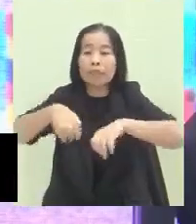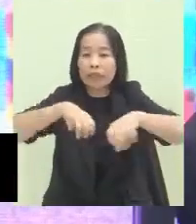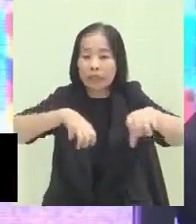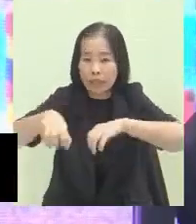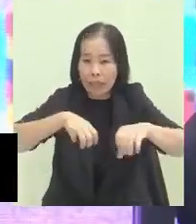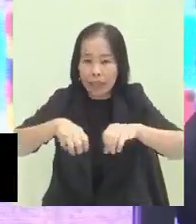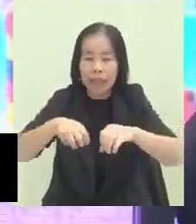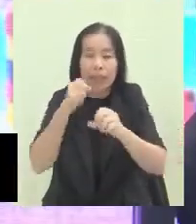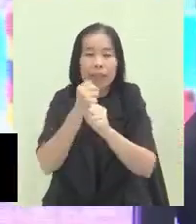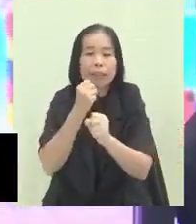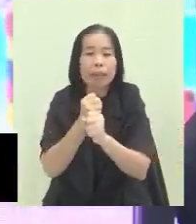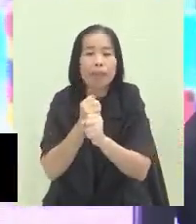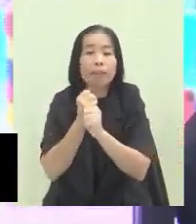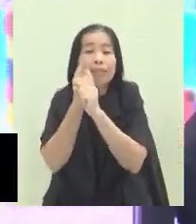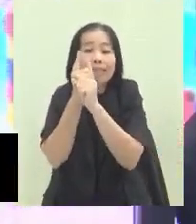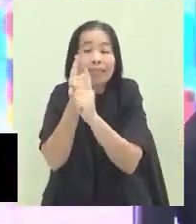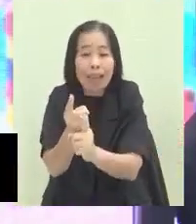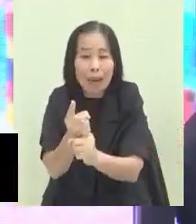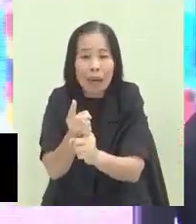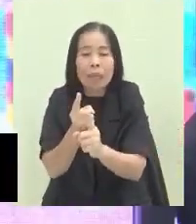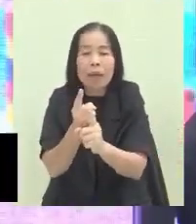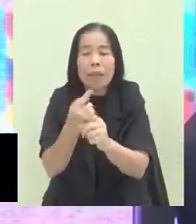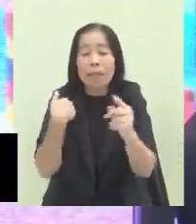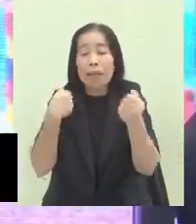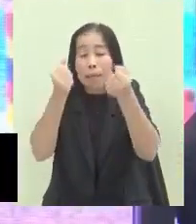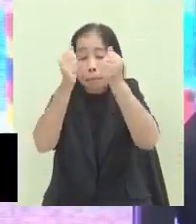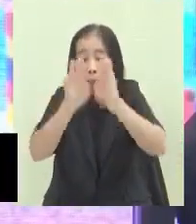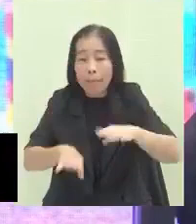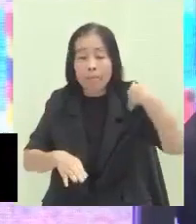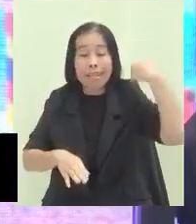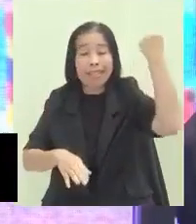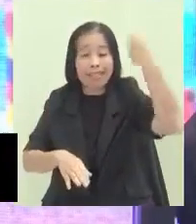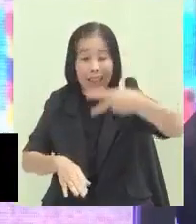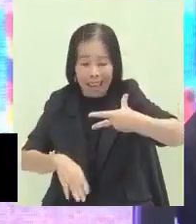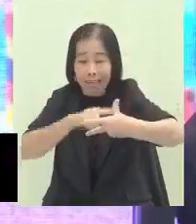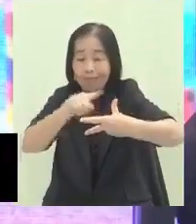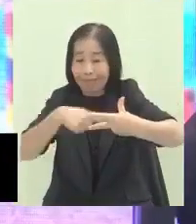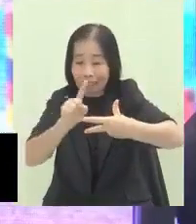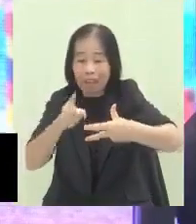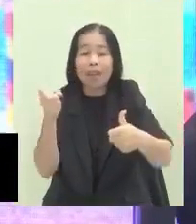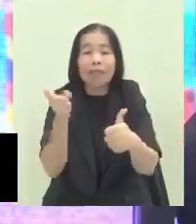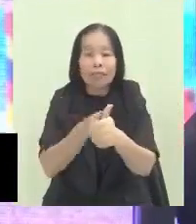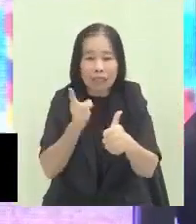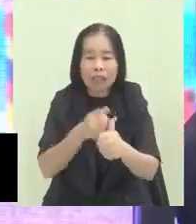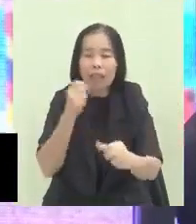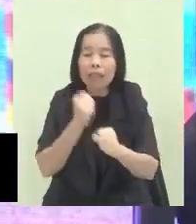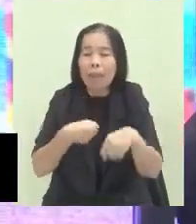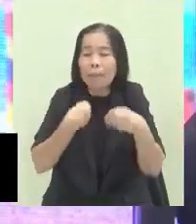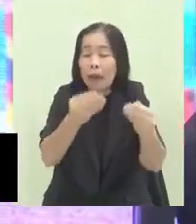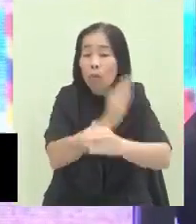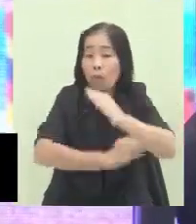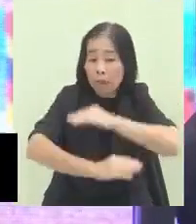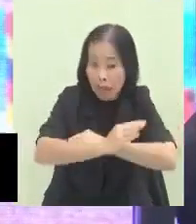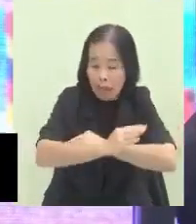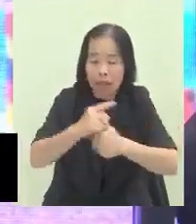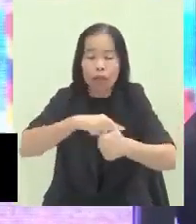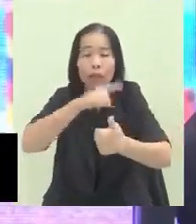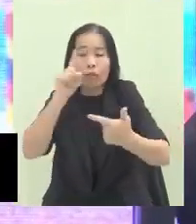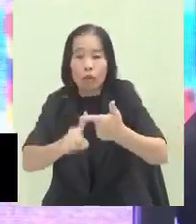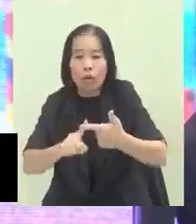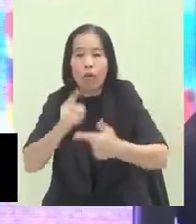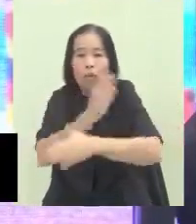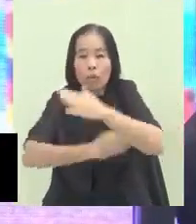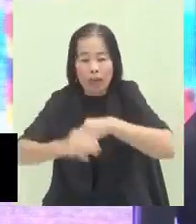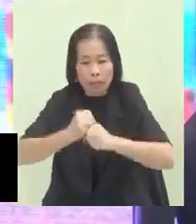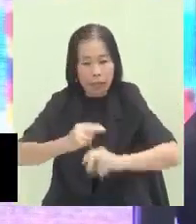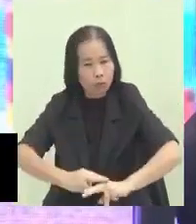ำทั้ง 3แบบควบคู่กันไปได้แก่ 1. ทำเพื่อคนพิการ 2. คนพิการท